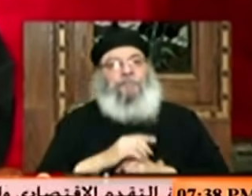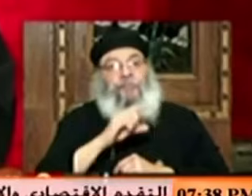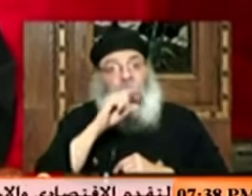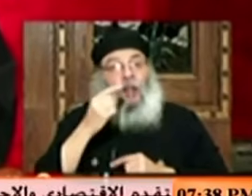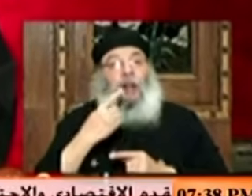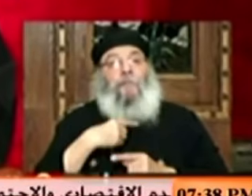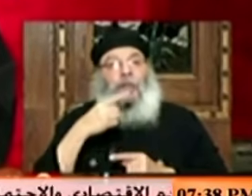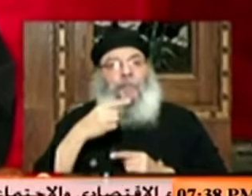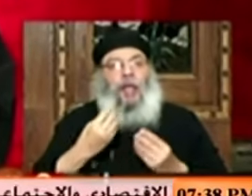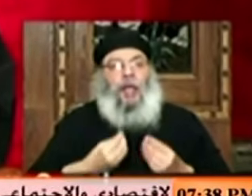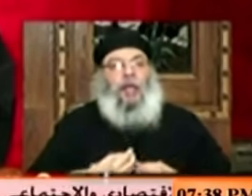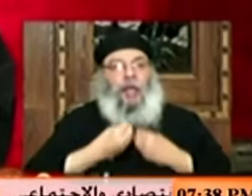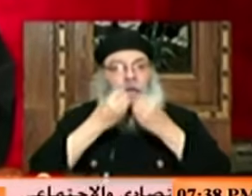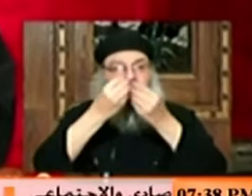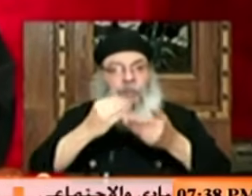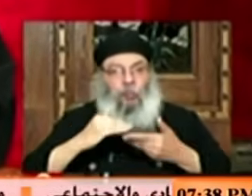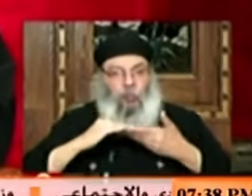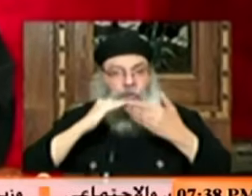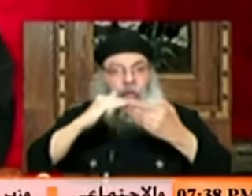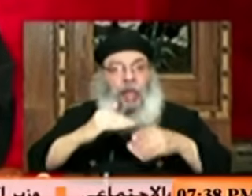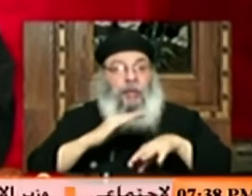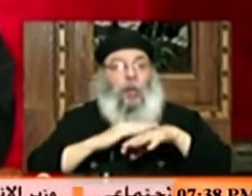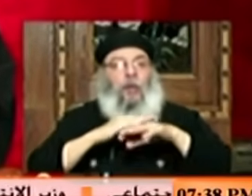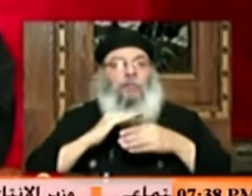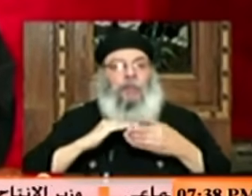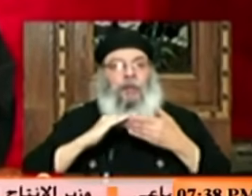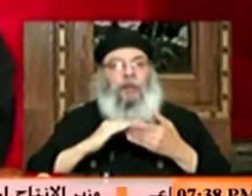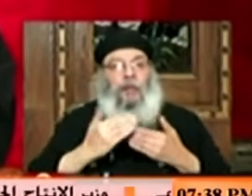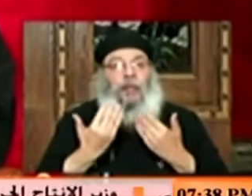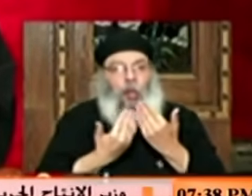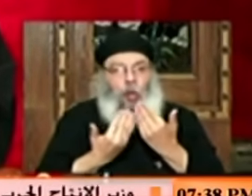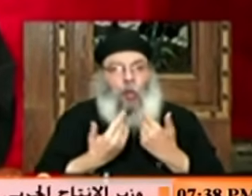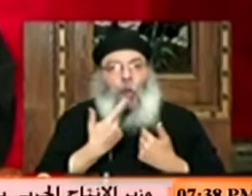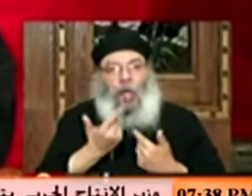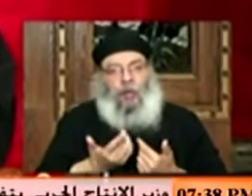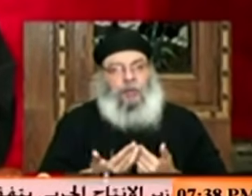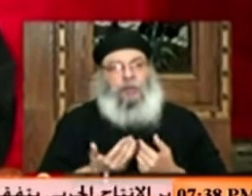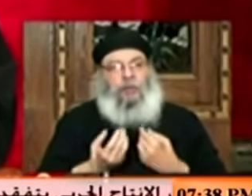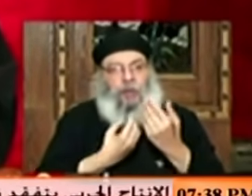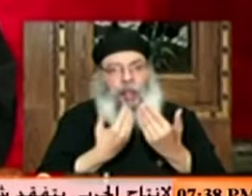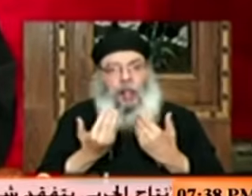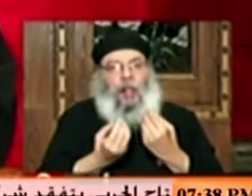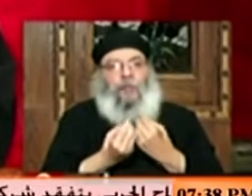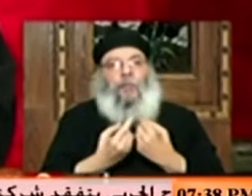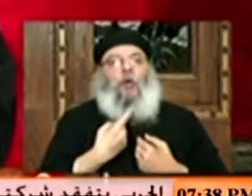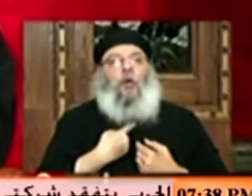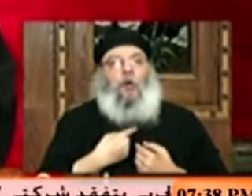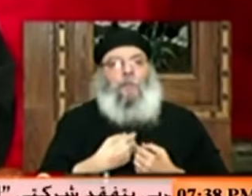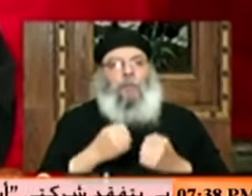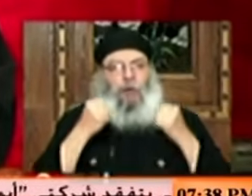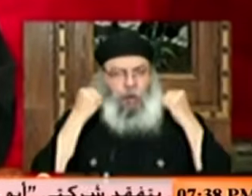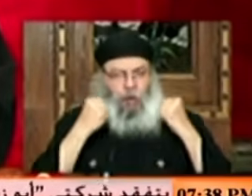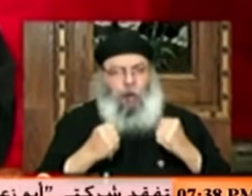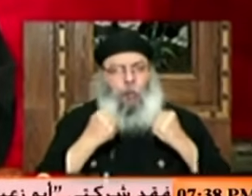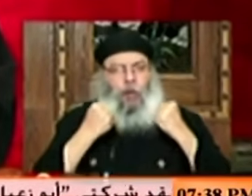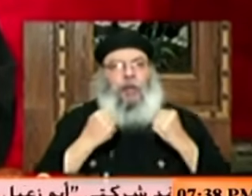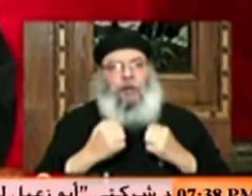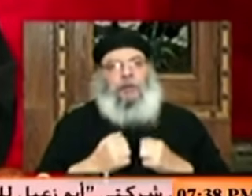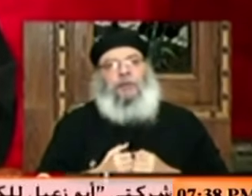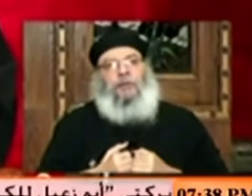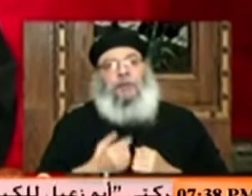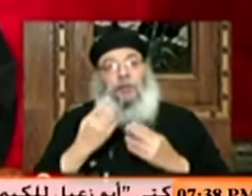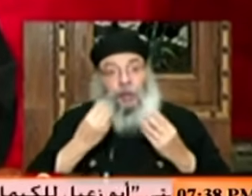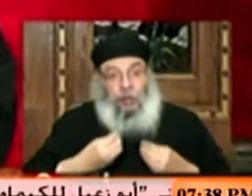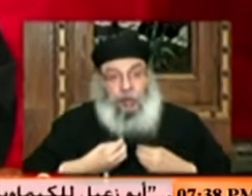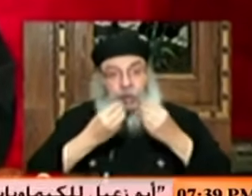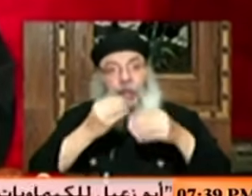دهيت قدم خدمه والخدمه دي لغه لغه لغه حب قويه جدا